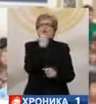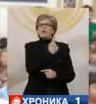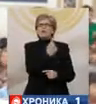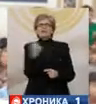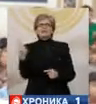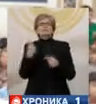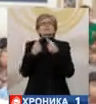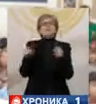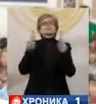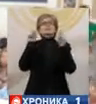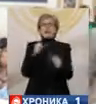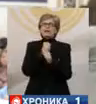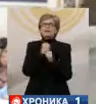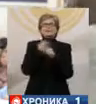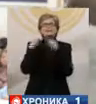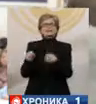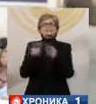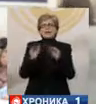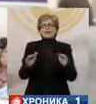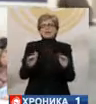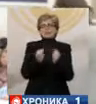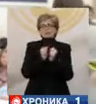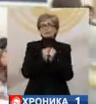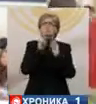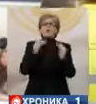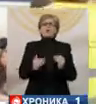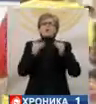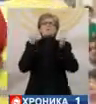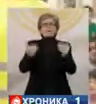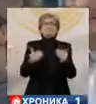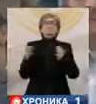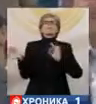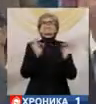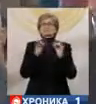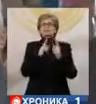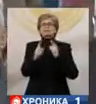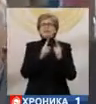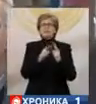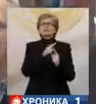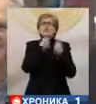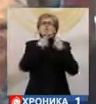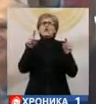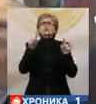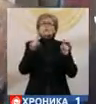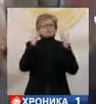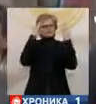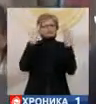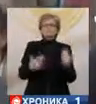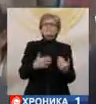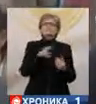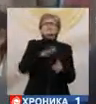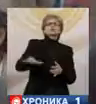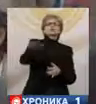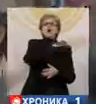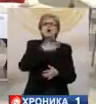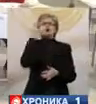svaki pojedinac posebno da radi sa decom i da unapređujemo tu bezbednost saobraćaja. Posebno se vodi računa u zonama škola